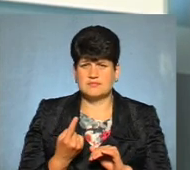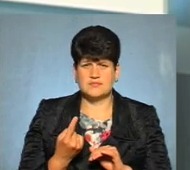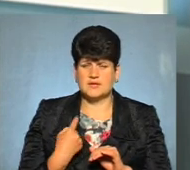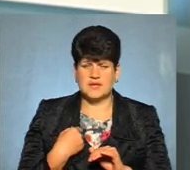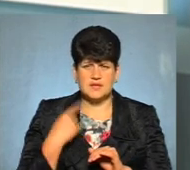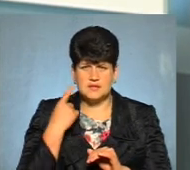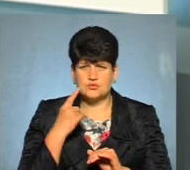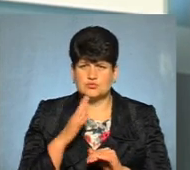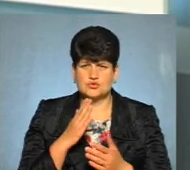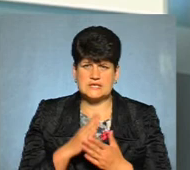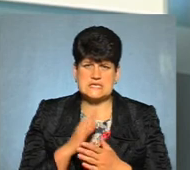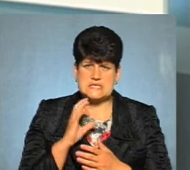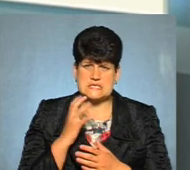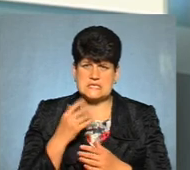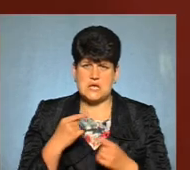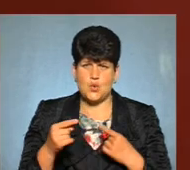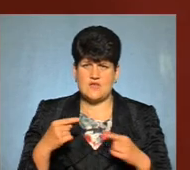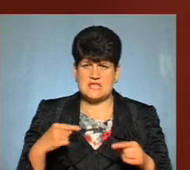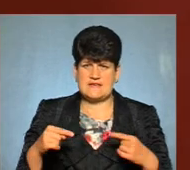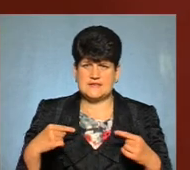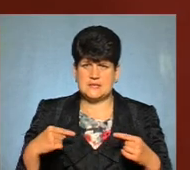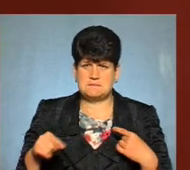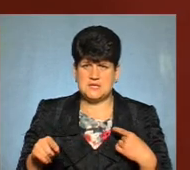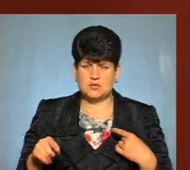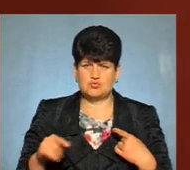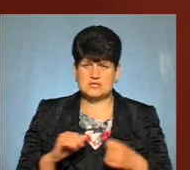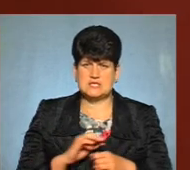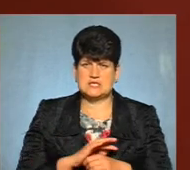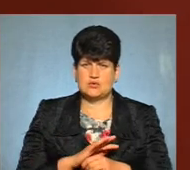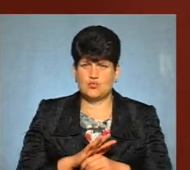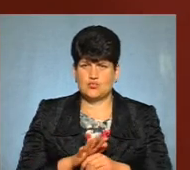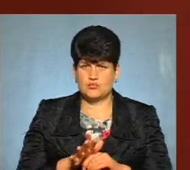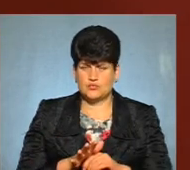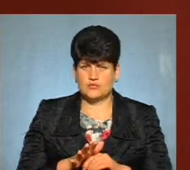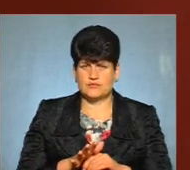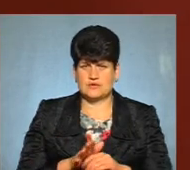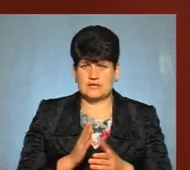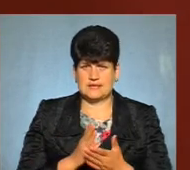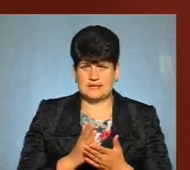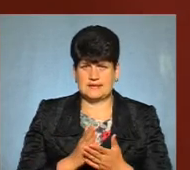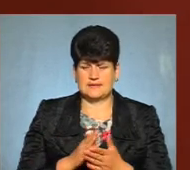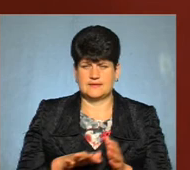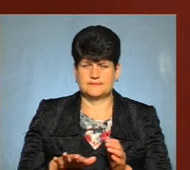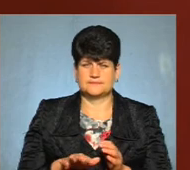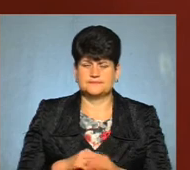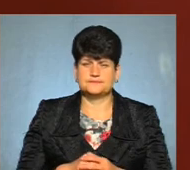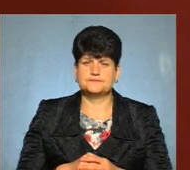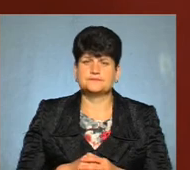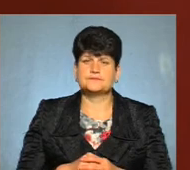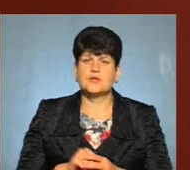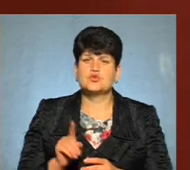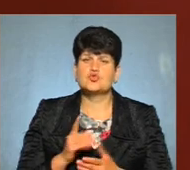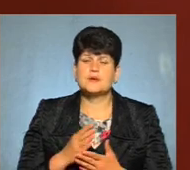такі серйозні відмінності у вірусах, які циркулюють на певних територіях. Що